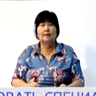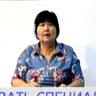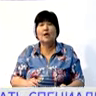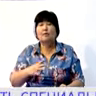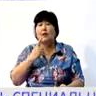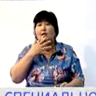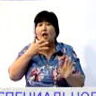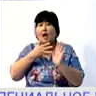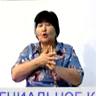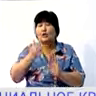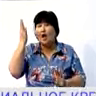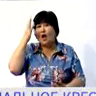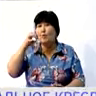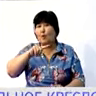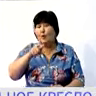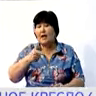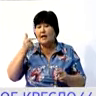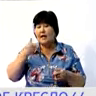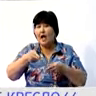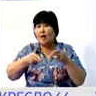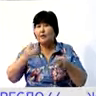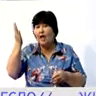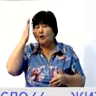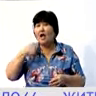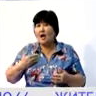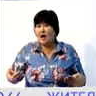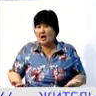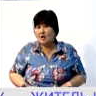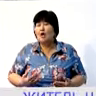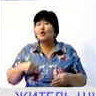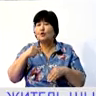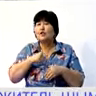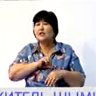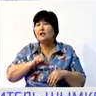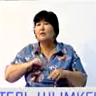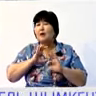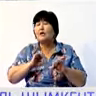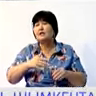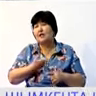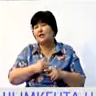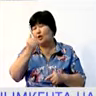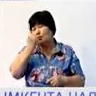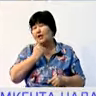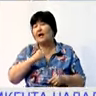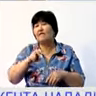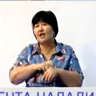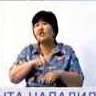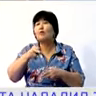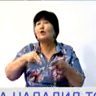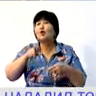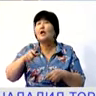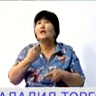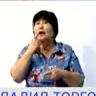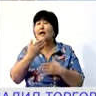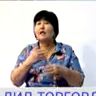Было кровоизлияние в мозг. Благодаря грамотной операции на голову я жив, чувствую себя прекрасно, за что благодарен врачам и хирургам. Еще